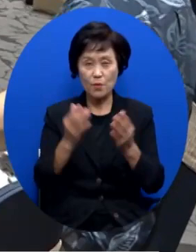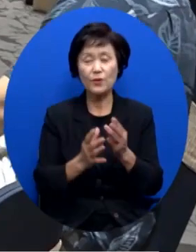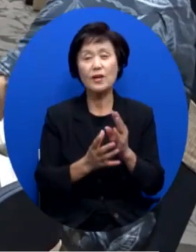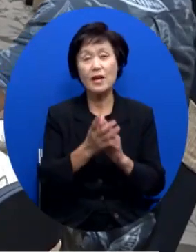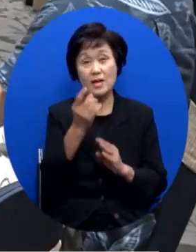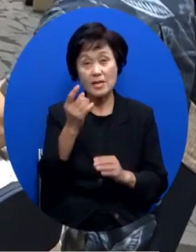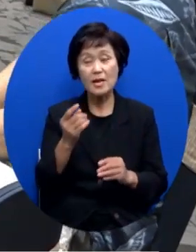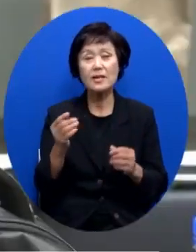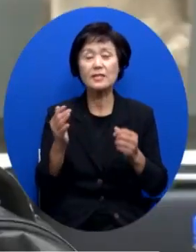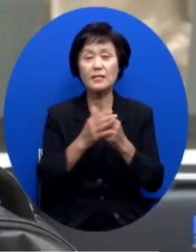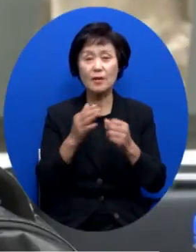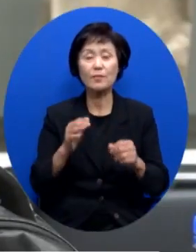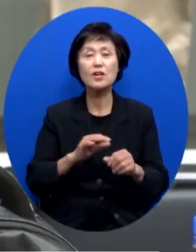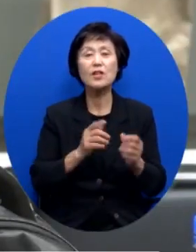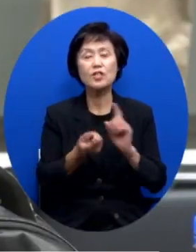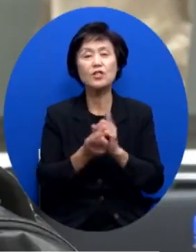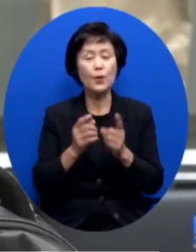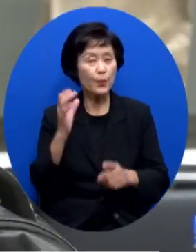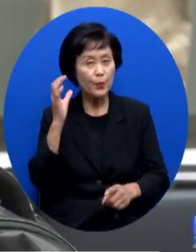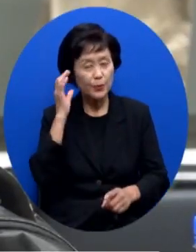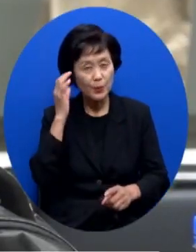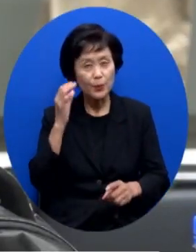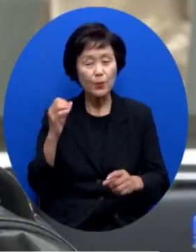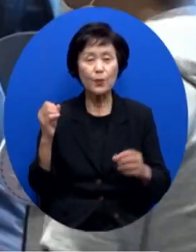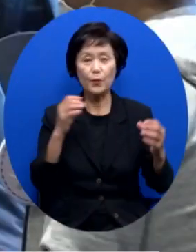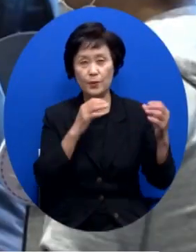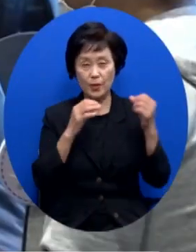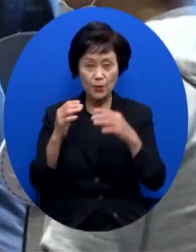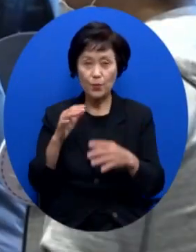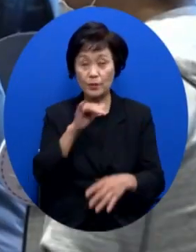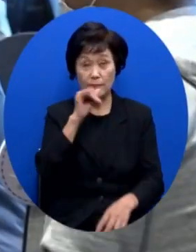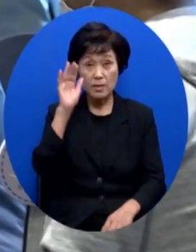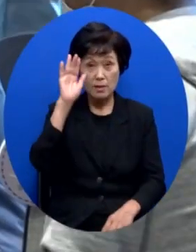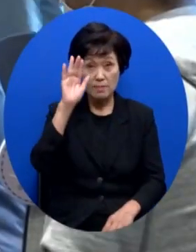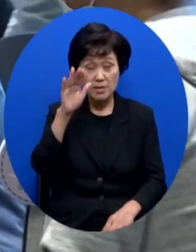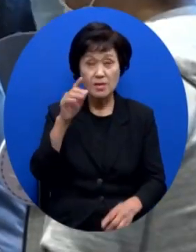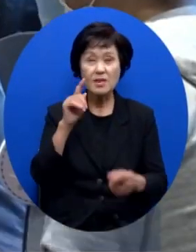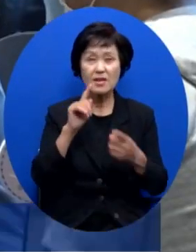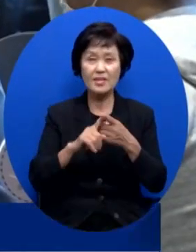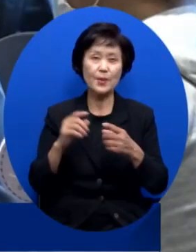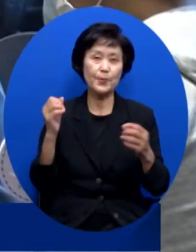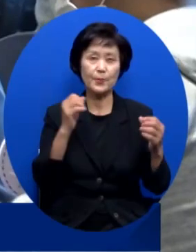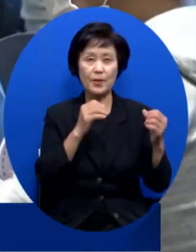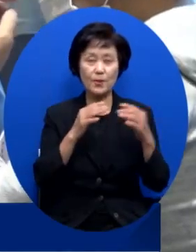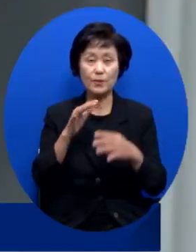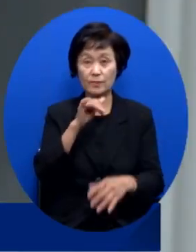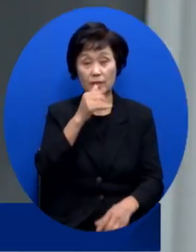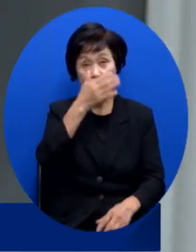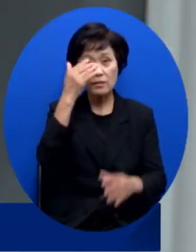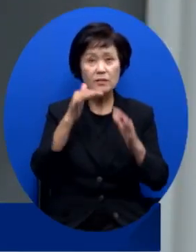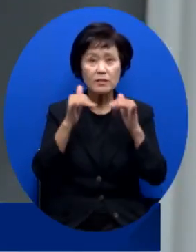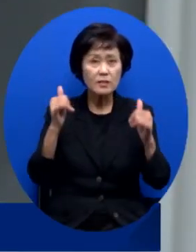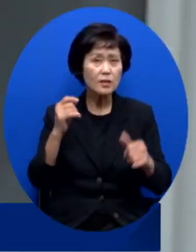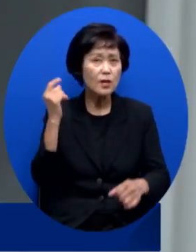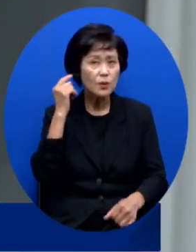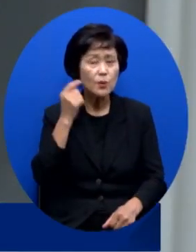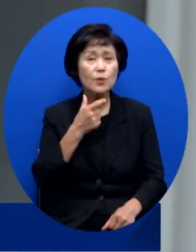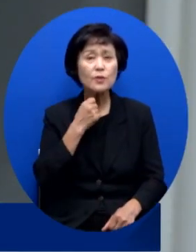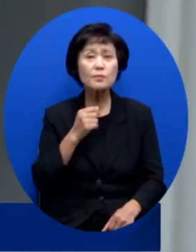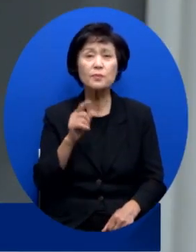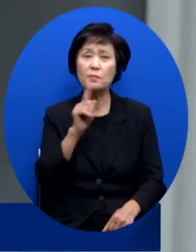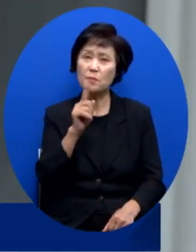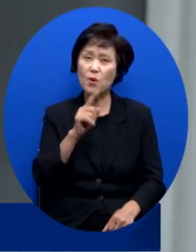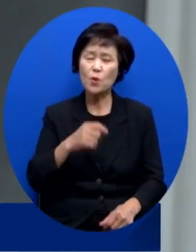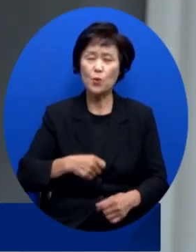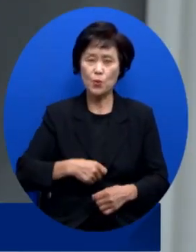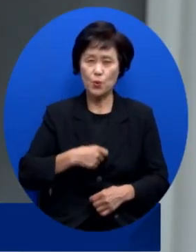경청하고 생각을 나눕니다. 앞으로 나아갈 길도 모색합니다. 청년들에게 듣고 싶은 이야기는요, 솔직한